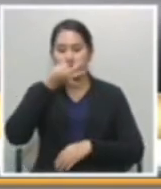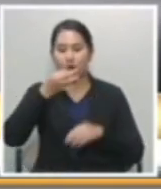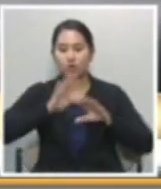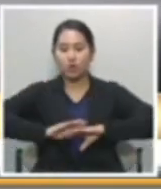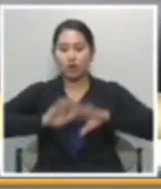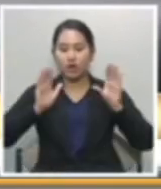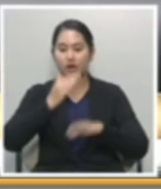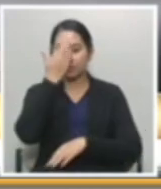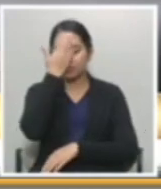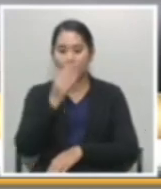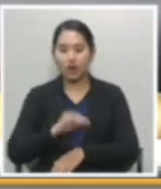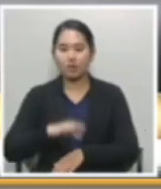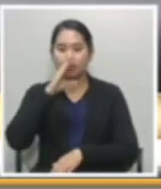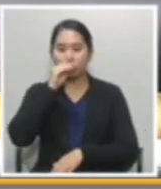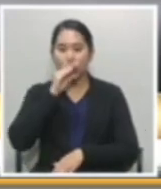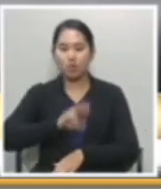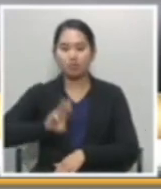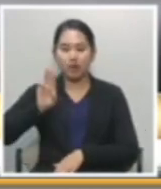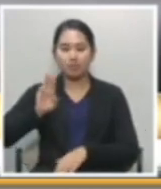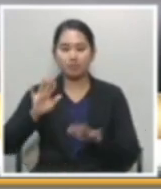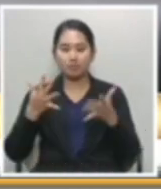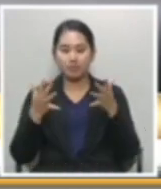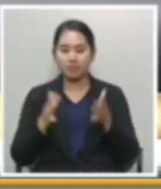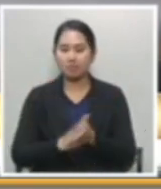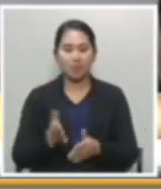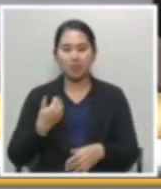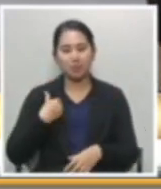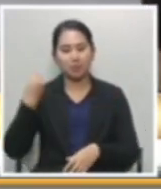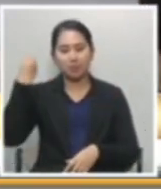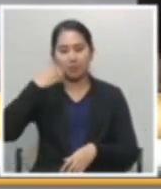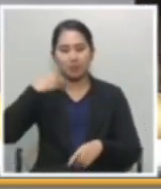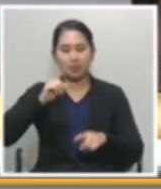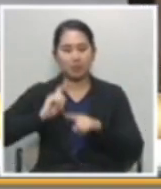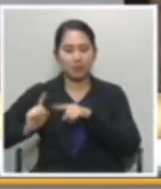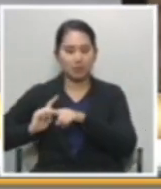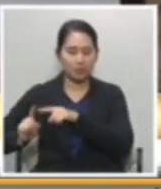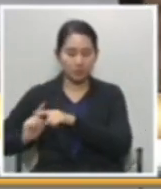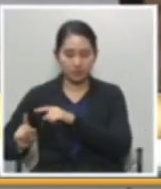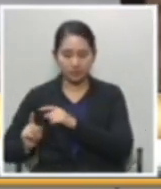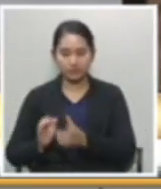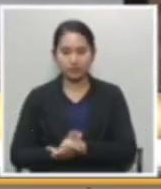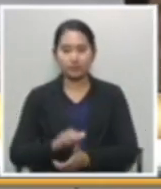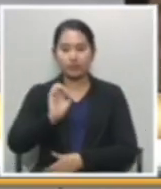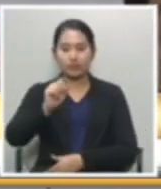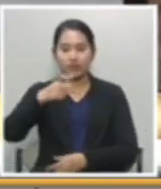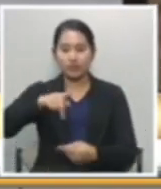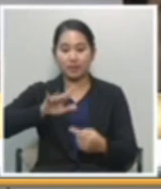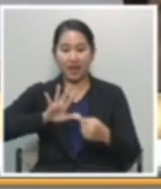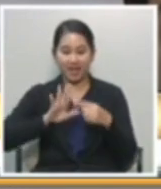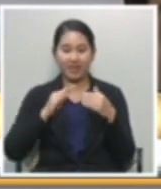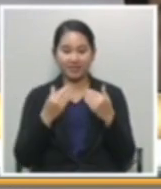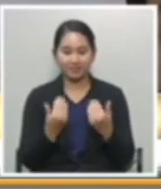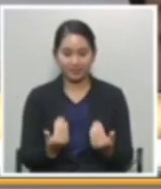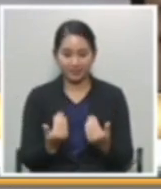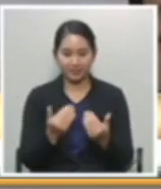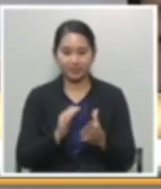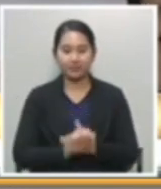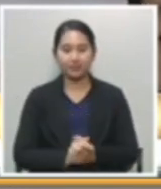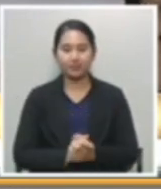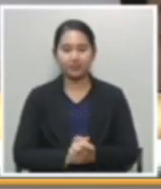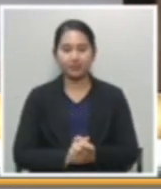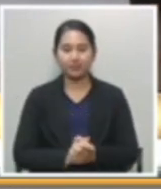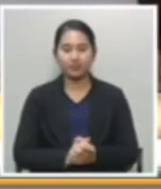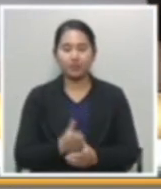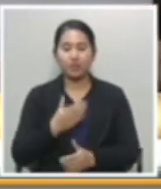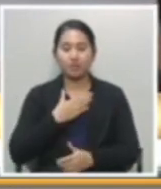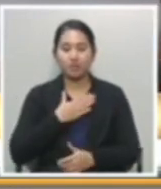ะไม่ได้สาบานตนนะครับอันนี้มีเยอะแยะนะครับในสภาของเราเนี่ยนะครับผ